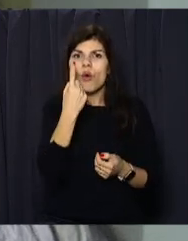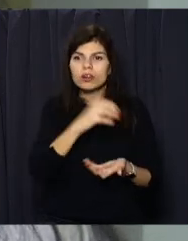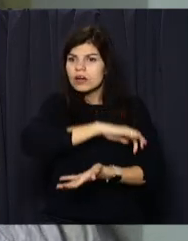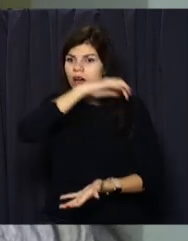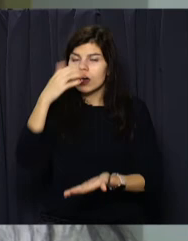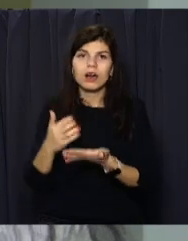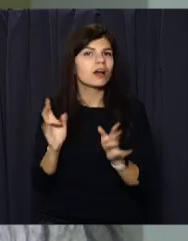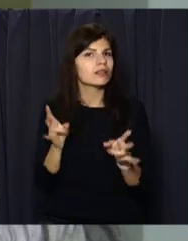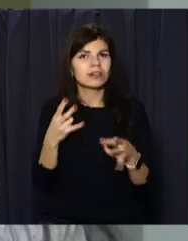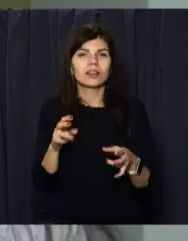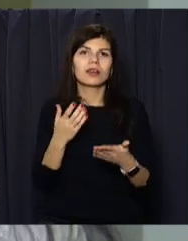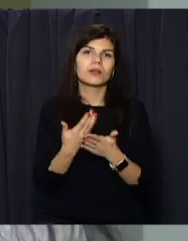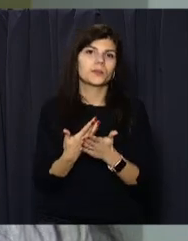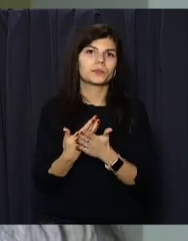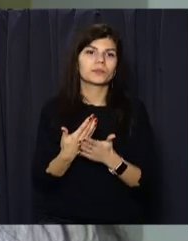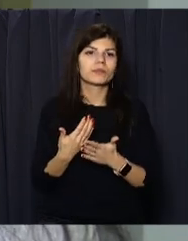не перепити багато,